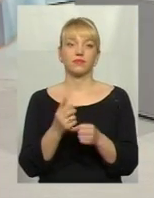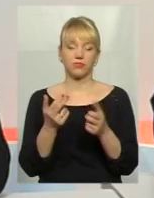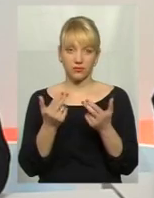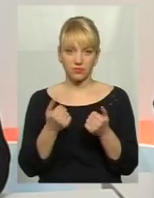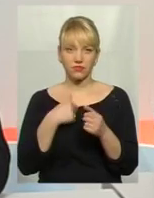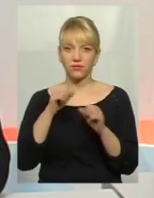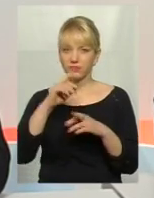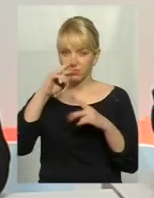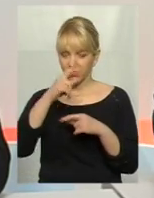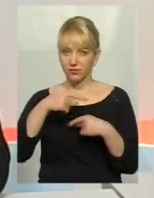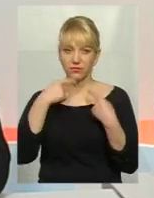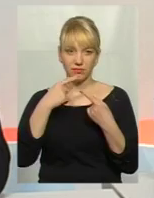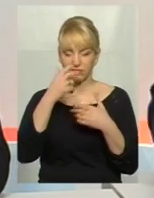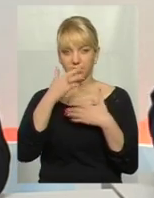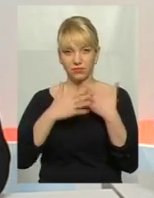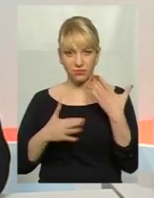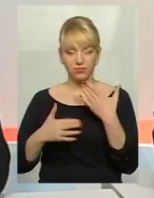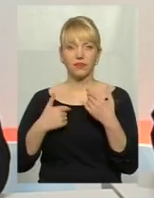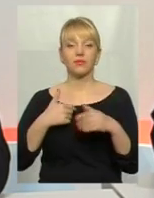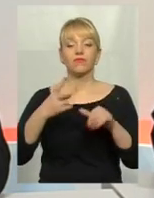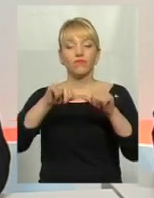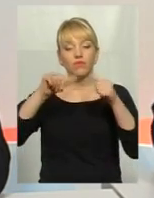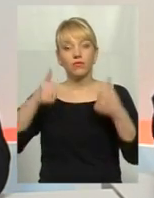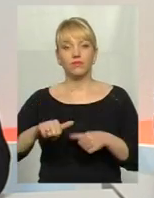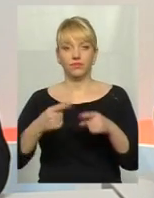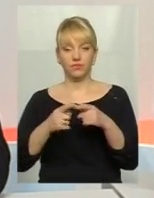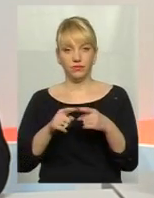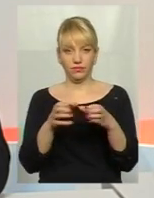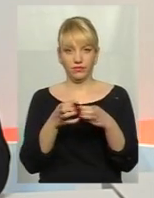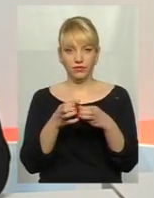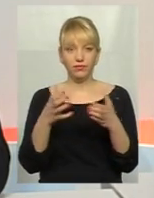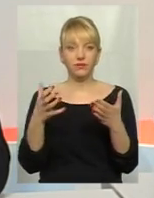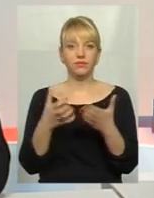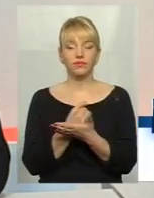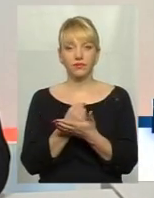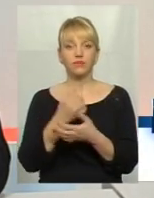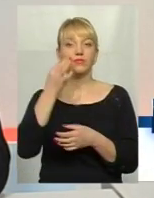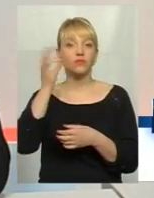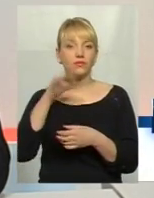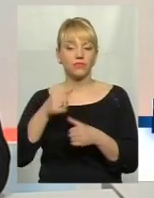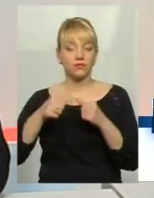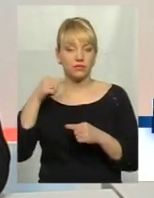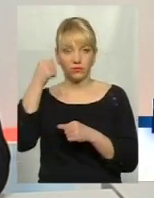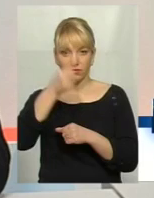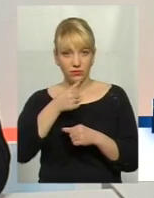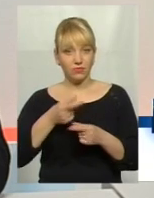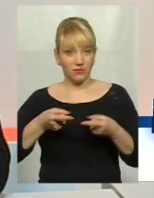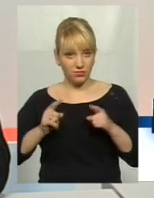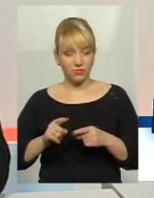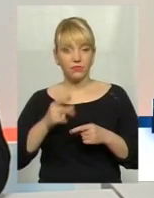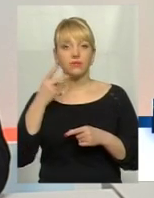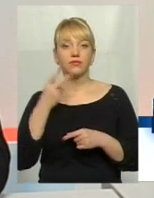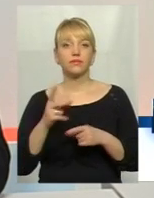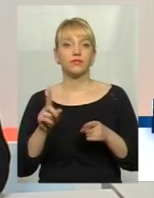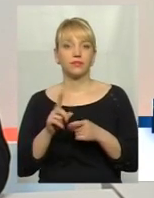я неправильно висловився, я перепрошую. Сформувати цю команду, знайти. Досвід минулого року, насправді, показав,